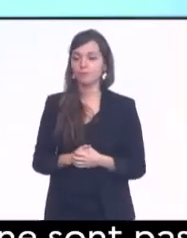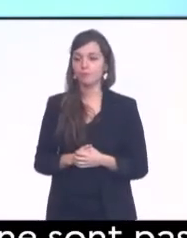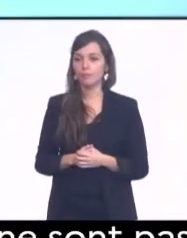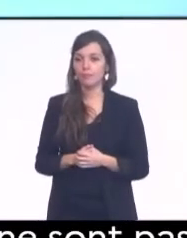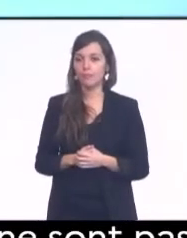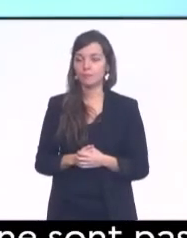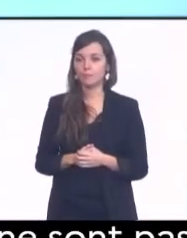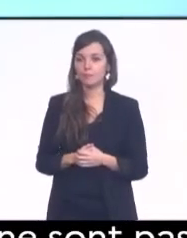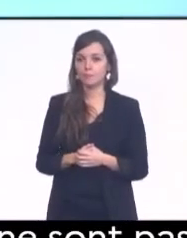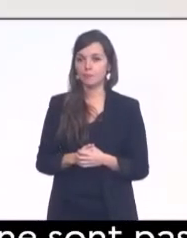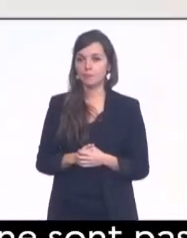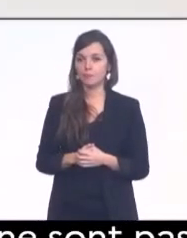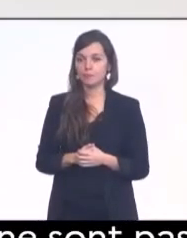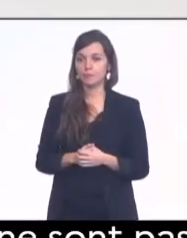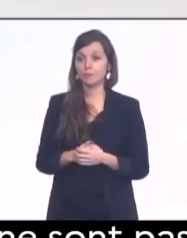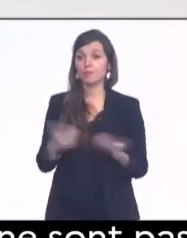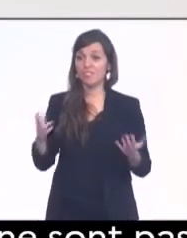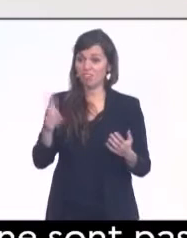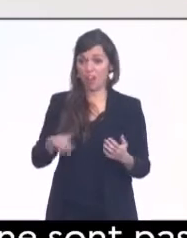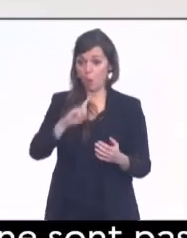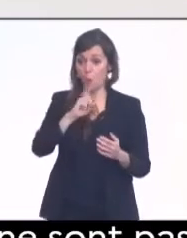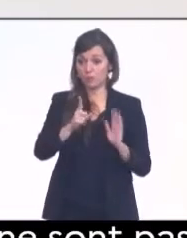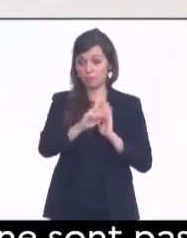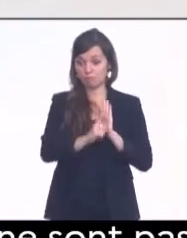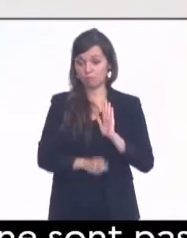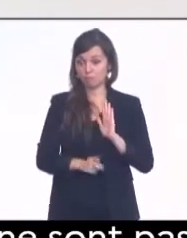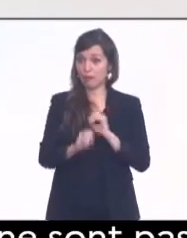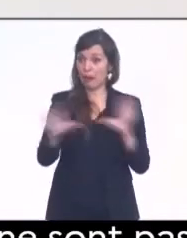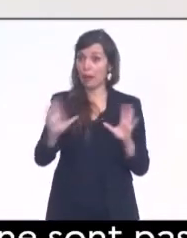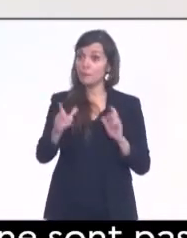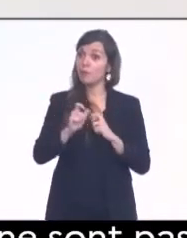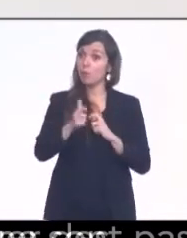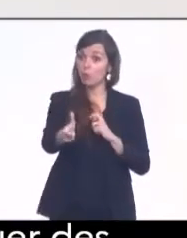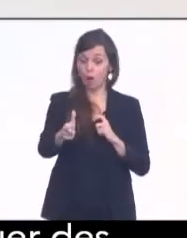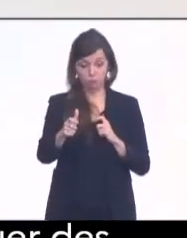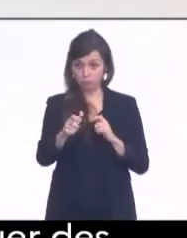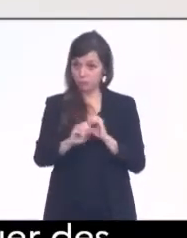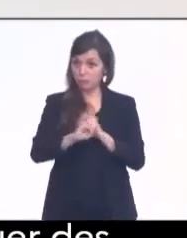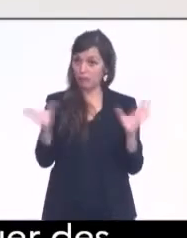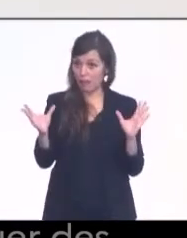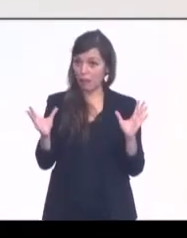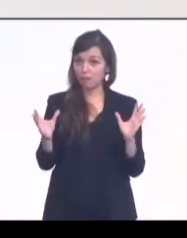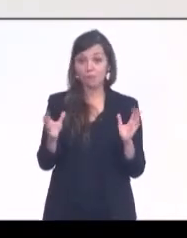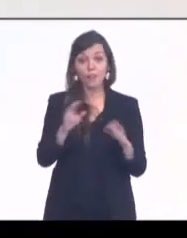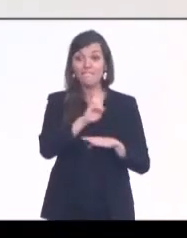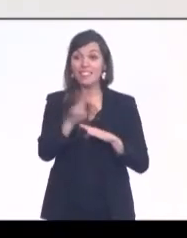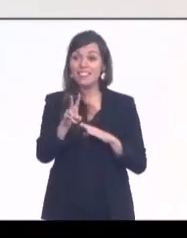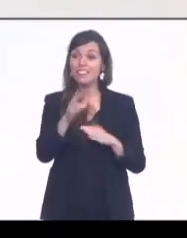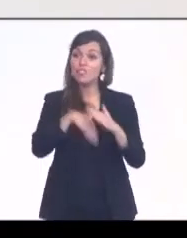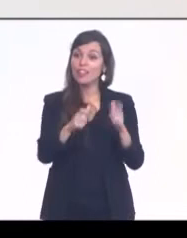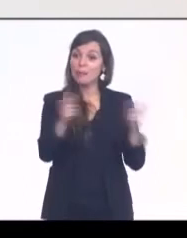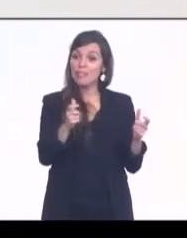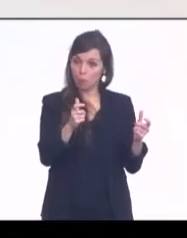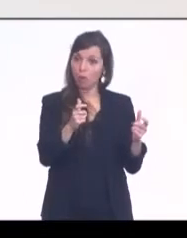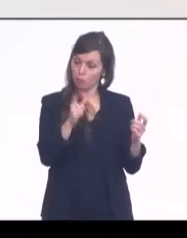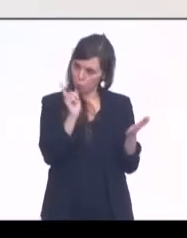Alors là, les consignes sont très claires, dans les protocoles, elles ont été extrêmement claires. Nous voulons absolument maintenir les visites. Donc en fait,